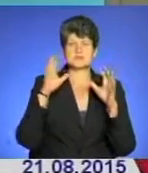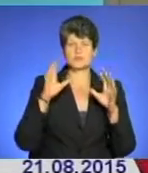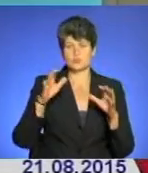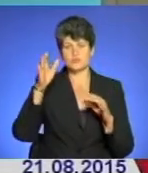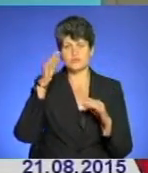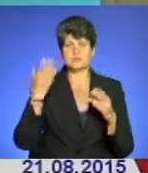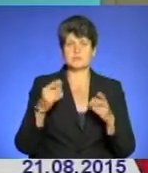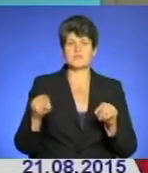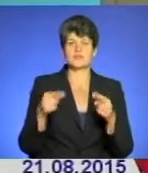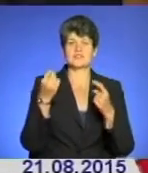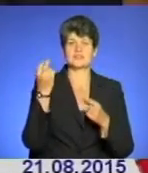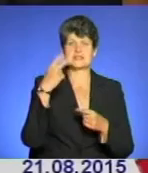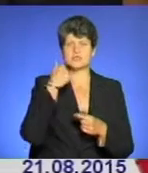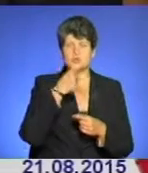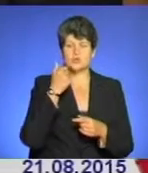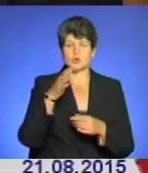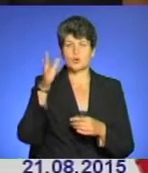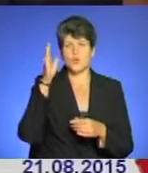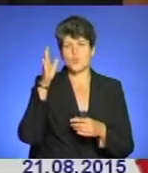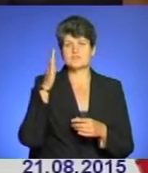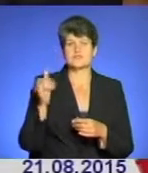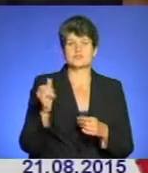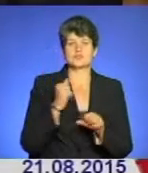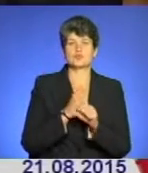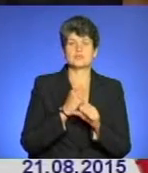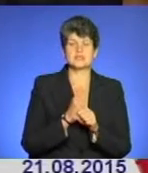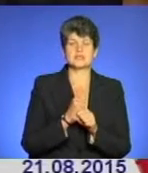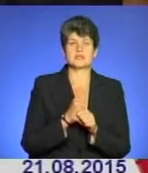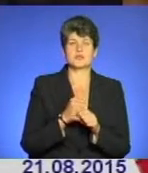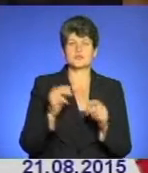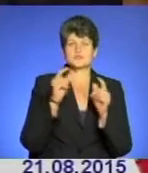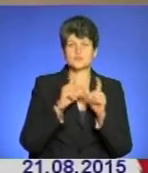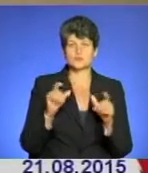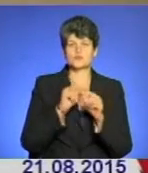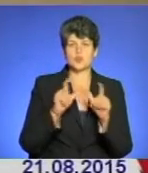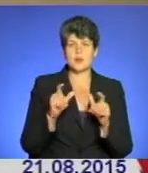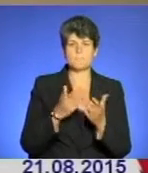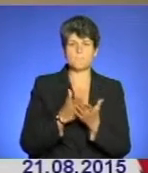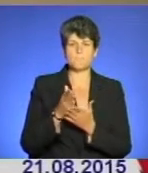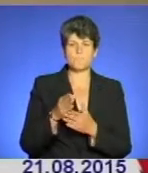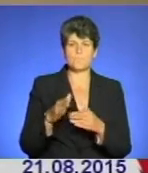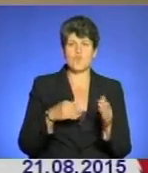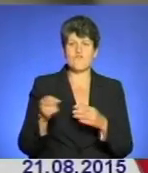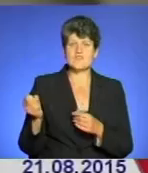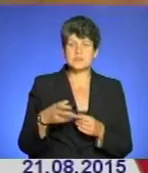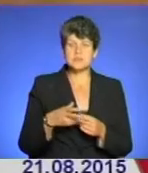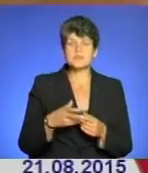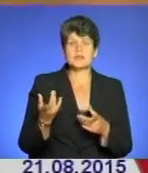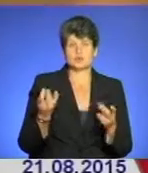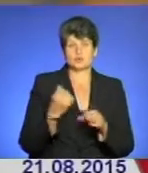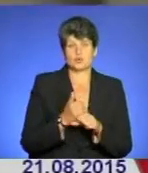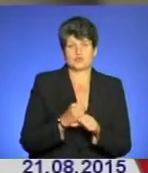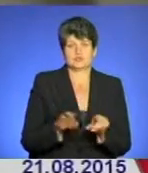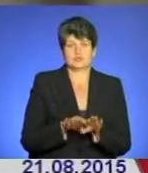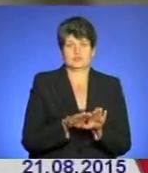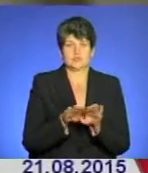відновити 12-літню освіту та зробити освіту у середній школі профільною. Якщо ми хочемо інтегруватися в Європу і працювати на рівні з